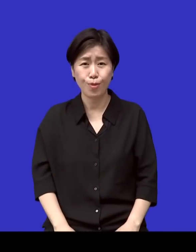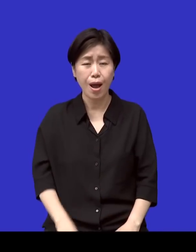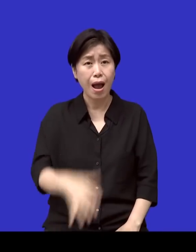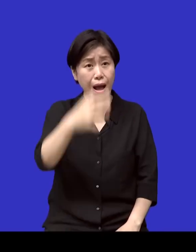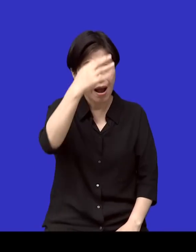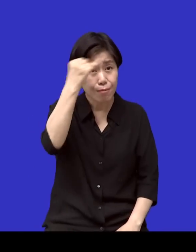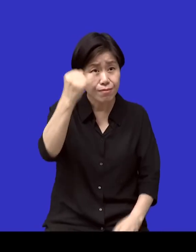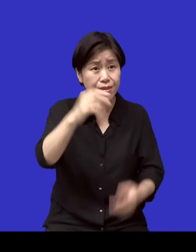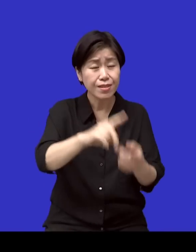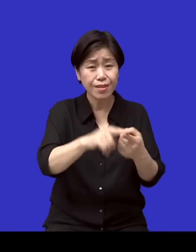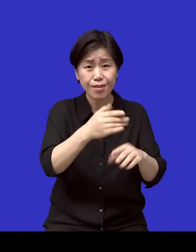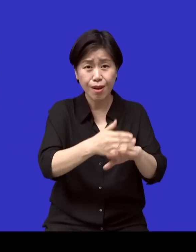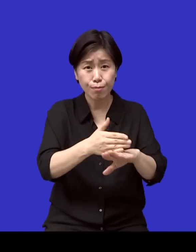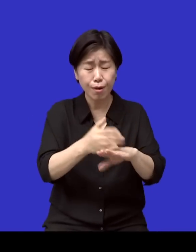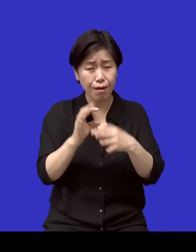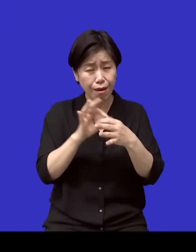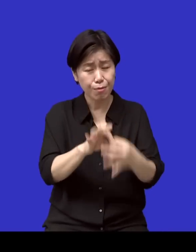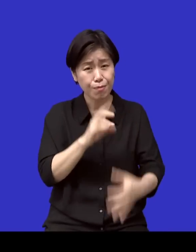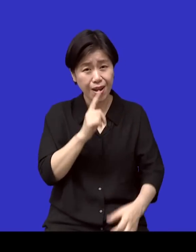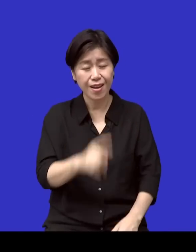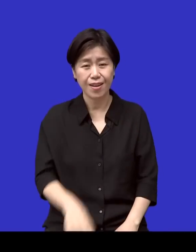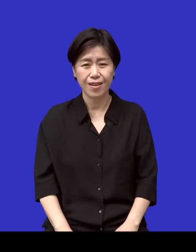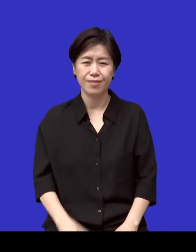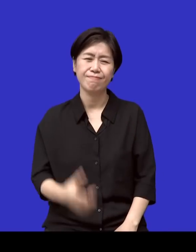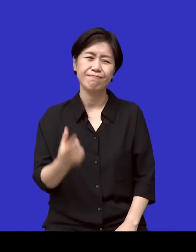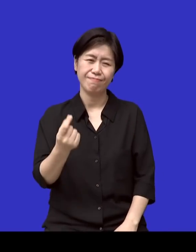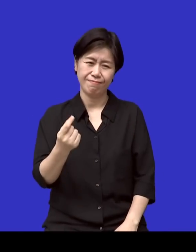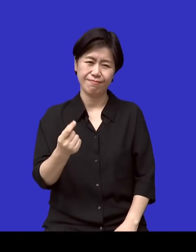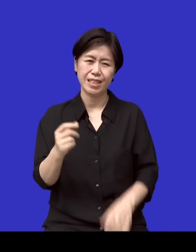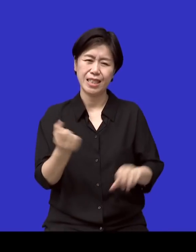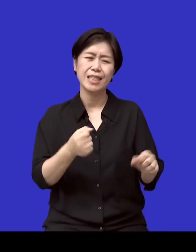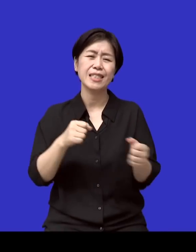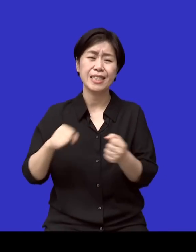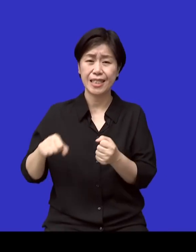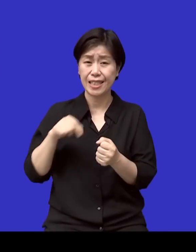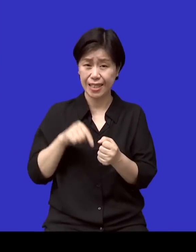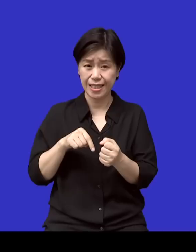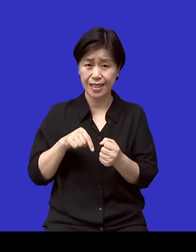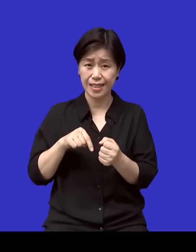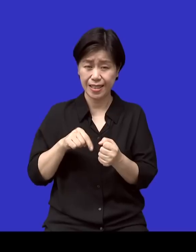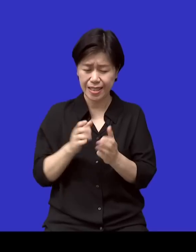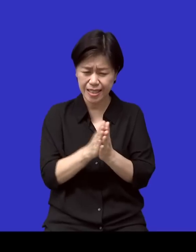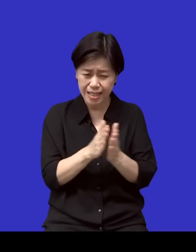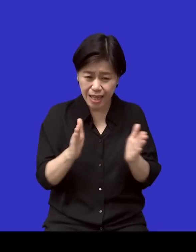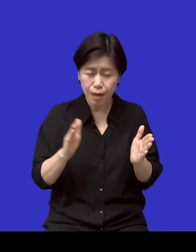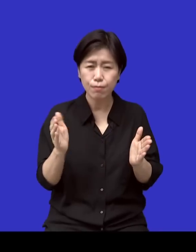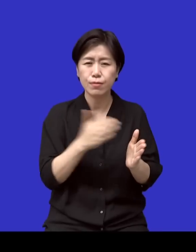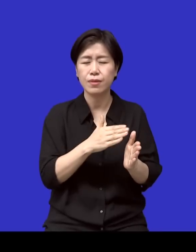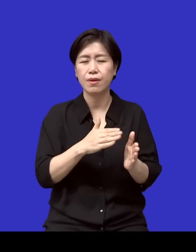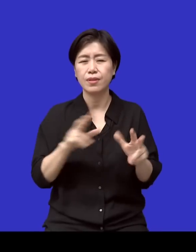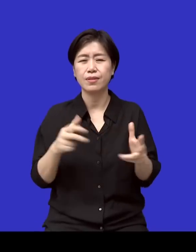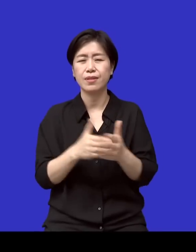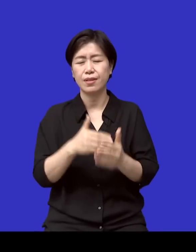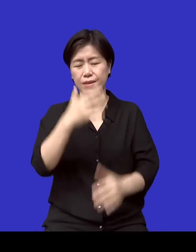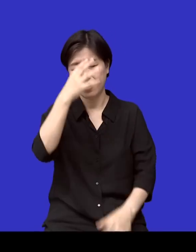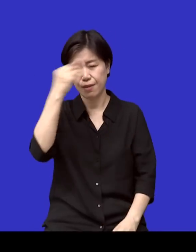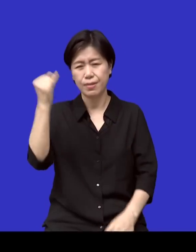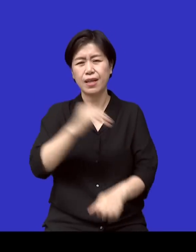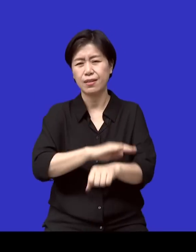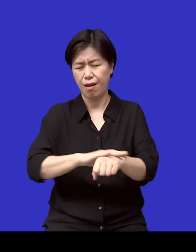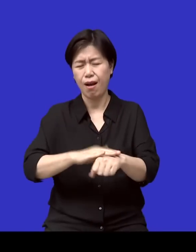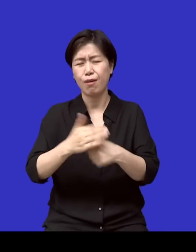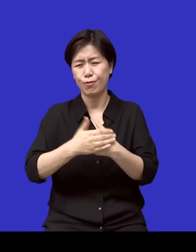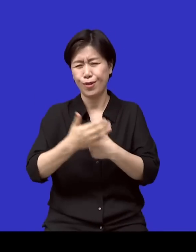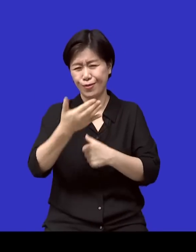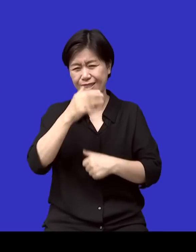사실 할머니부터 시작했으니까. 또 신앙에 네. 할머니가 네. 기도를 많이 해주셨고 아버지- 할머니가 또 특별히 해주셨던 보양식 같은 거